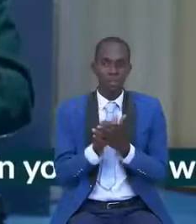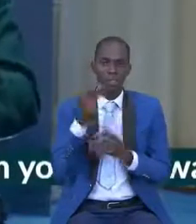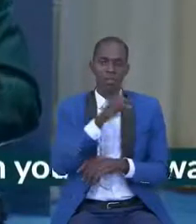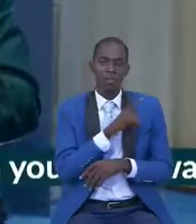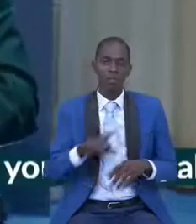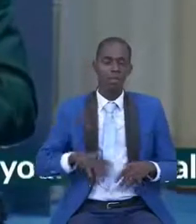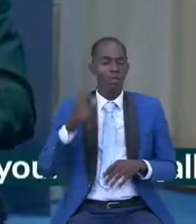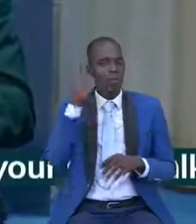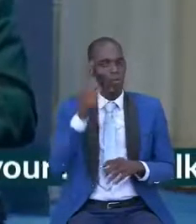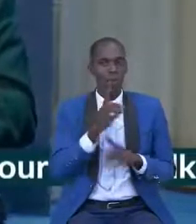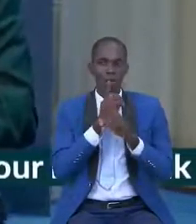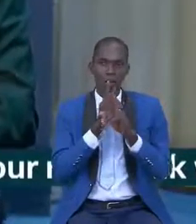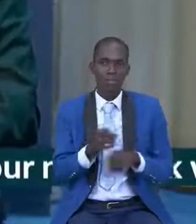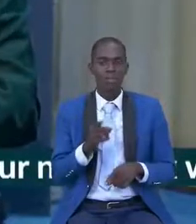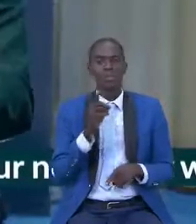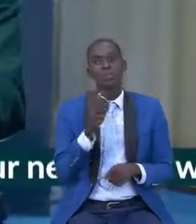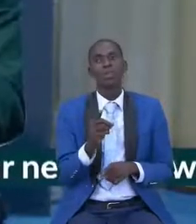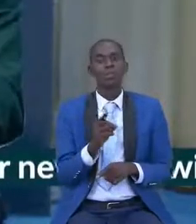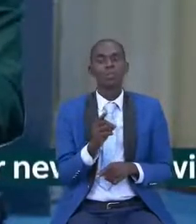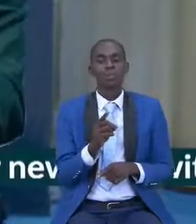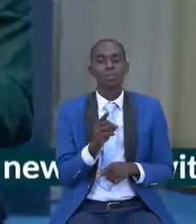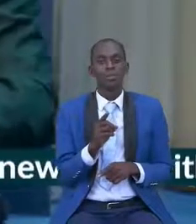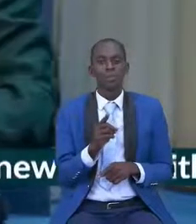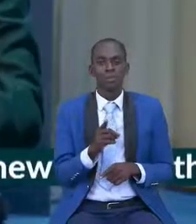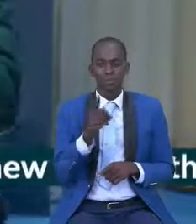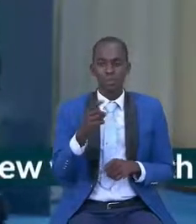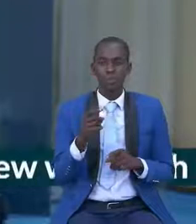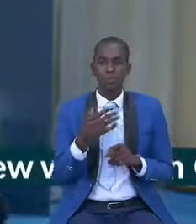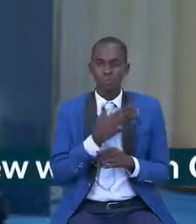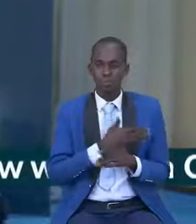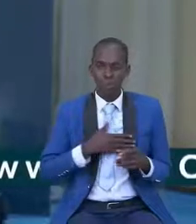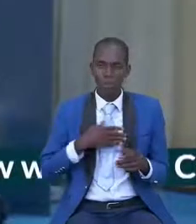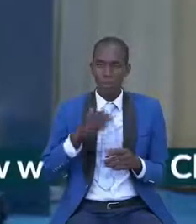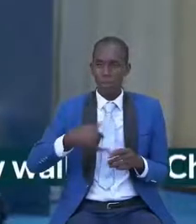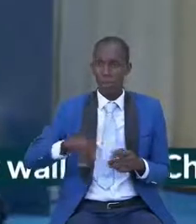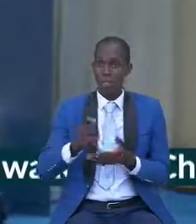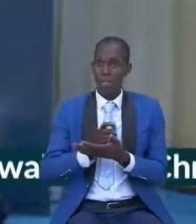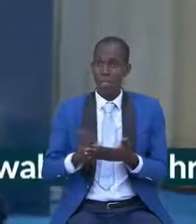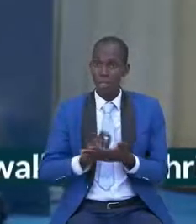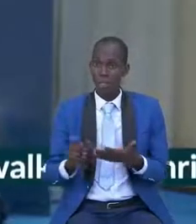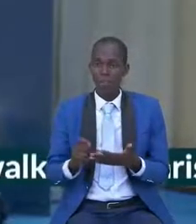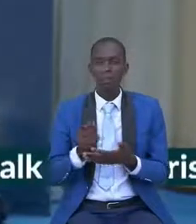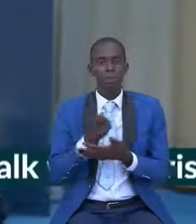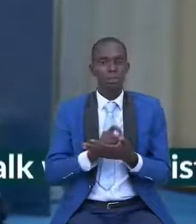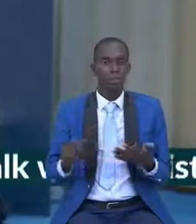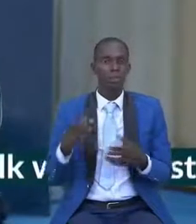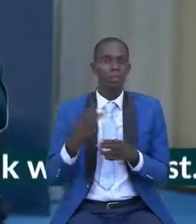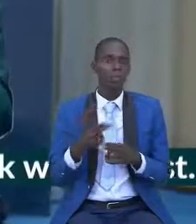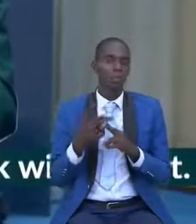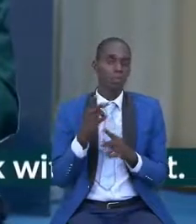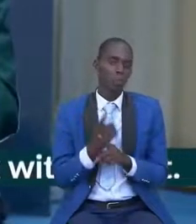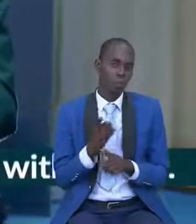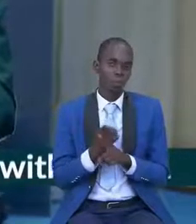Donc, occupons-nous des nouveaux convertis ce soir dans toutes nos localités, dans nos régions, dans nos